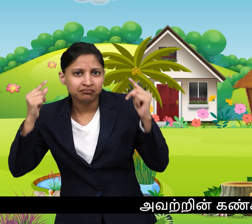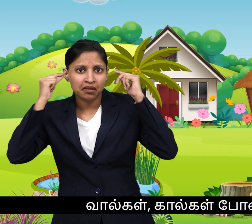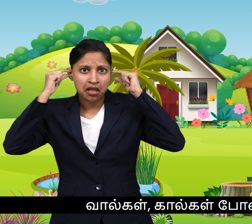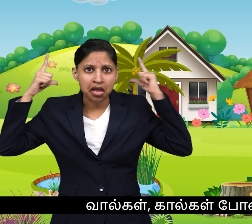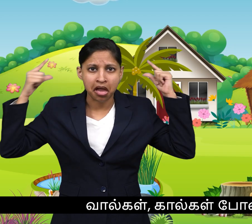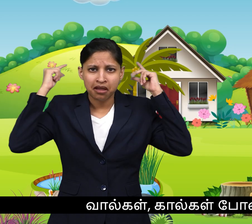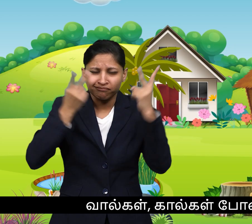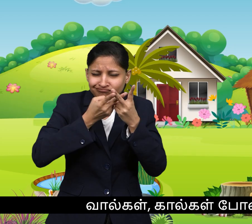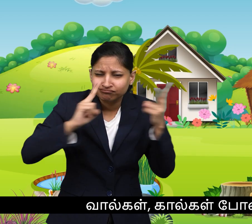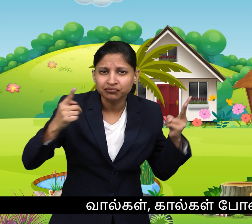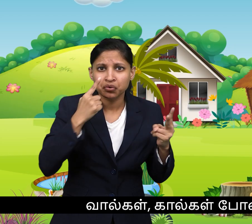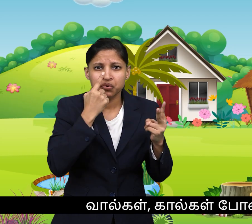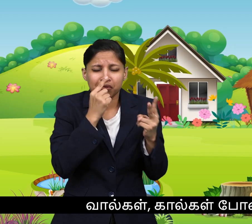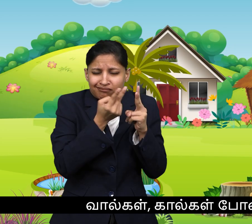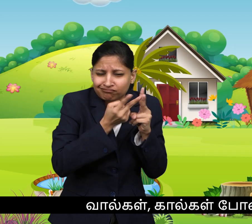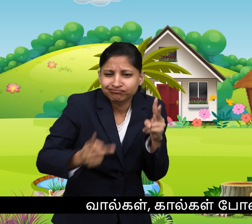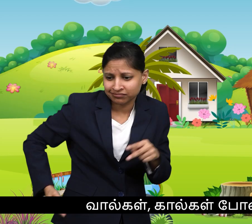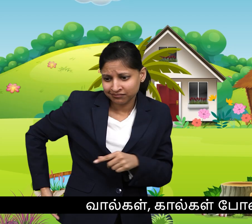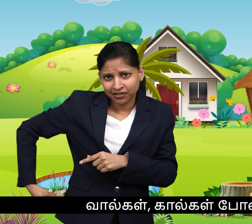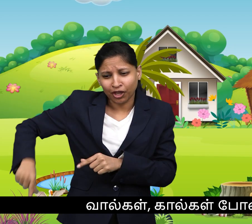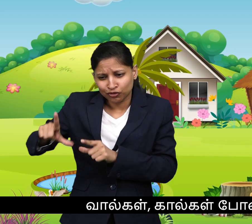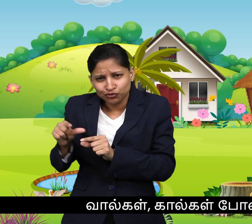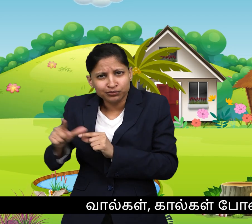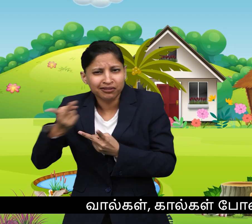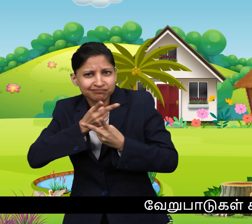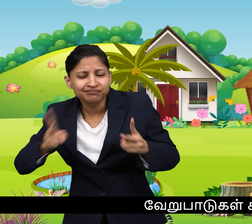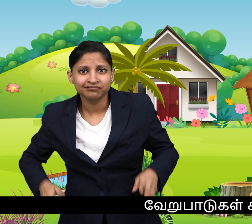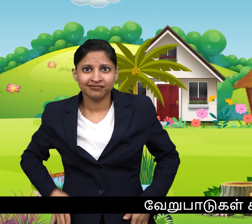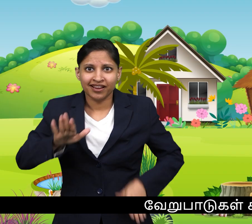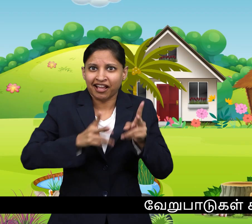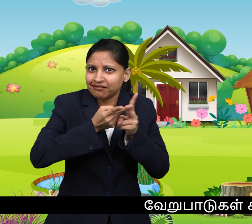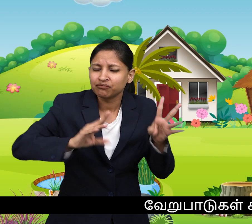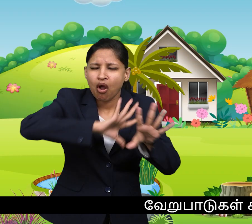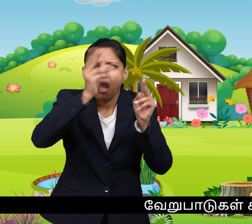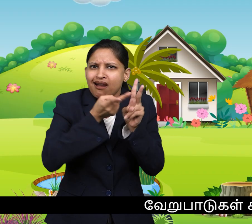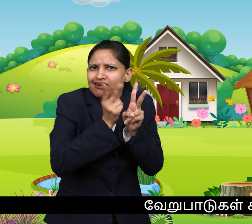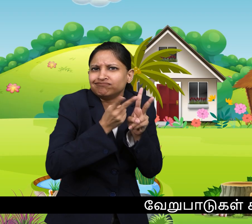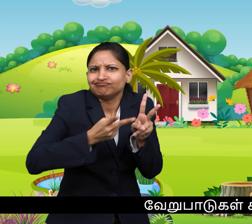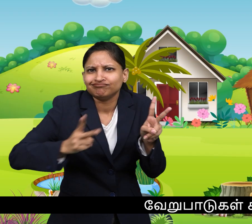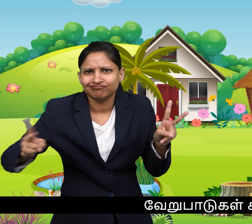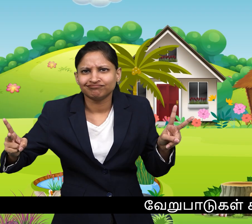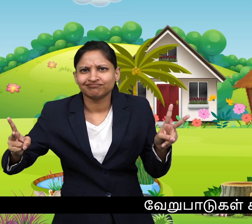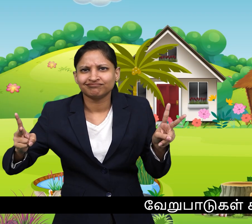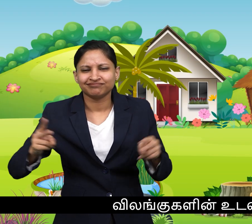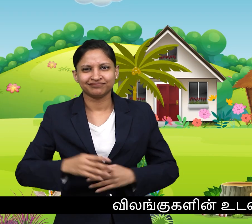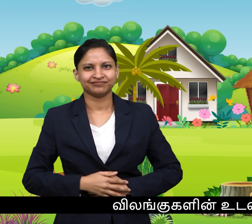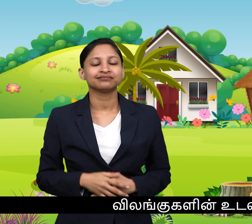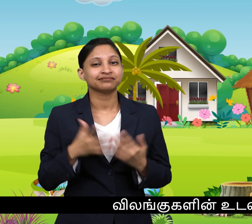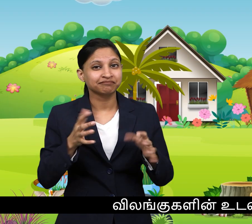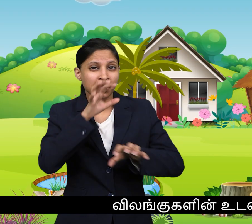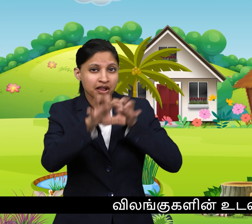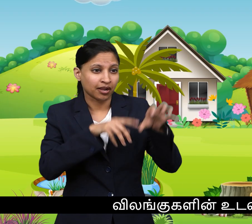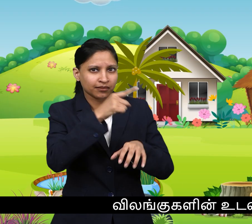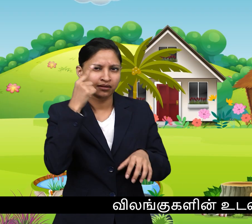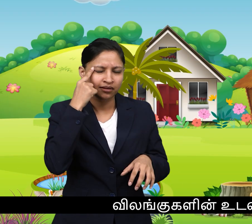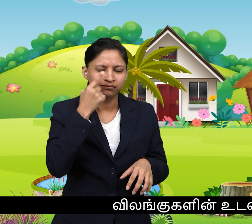மூக்கு, வால்கள், கால்கள் போன்றவற்றின் அமைப்பில் பல்வேறு வேறுபாடுகள் காணப்படுகின்றன.